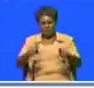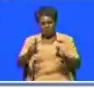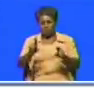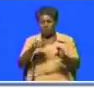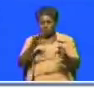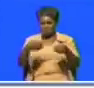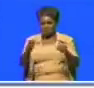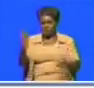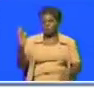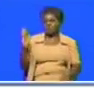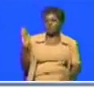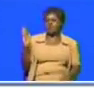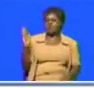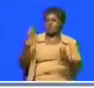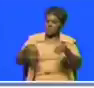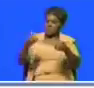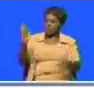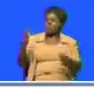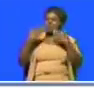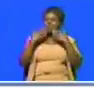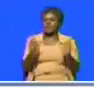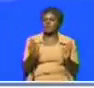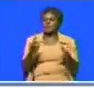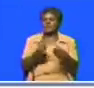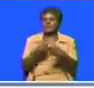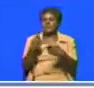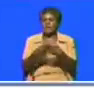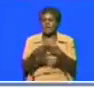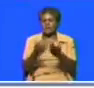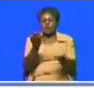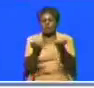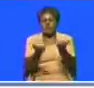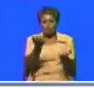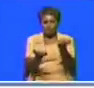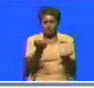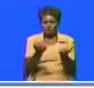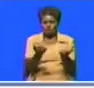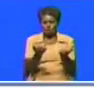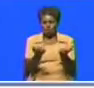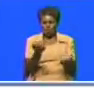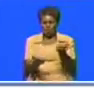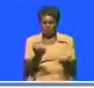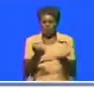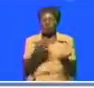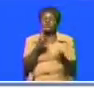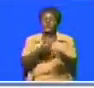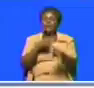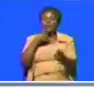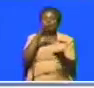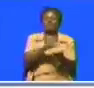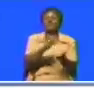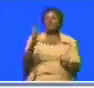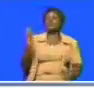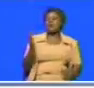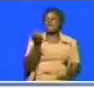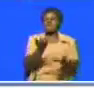ulinzi. Na baada ya wewe kupewa ulinzi, basi itabidi tena tufanye tathmini nyingine wakati tunataka kupunguza wale walinzi wako.